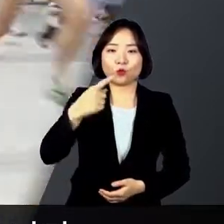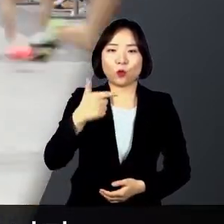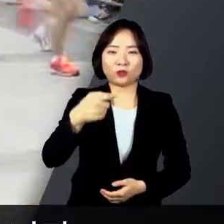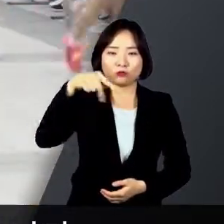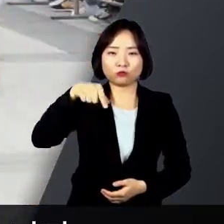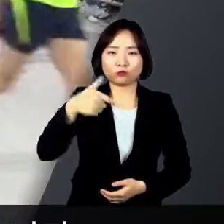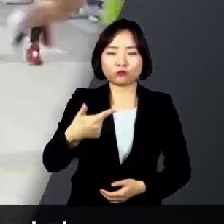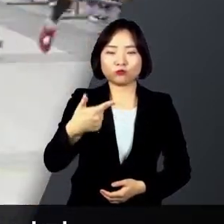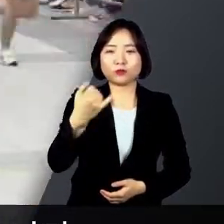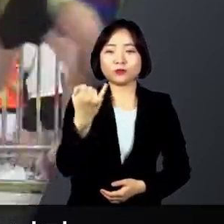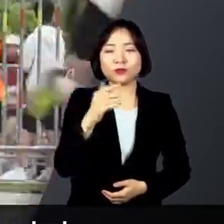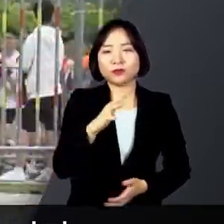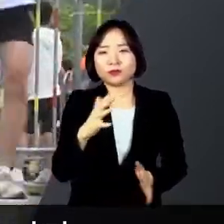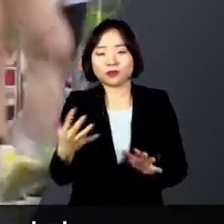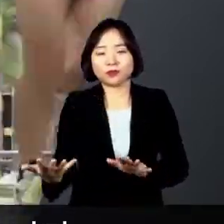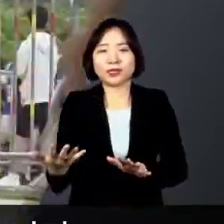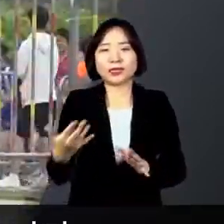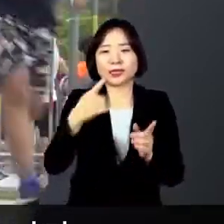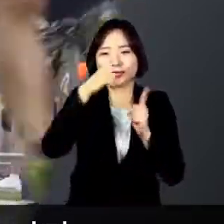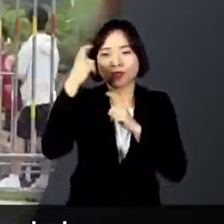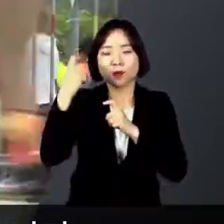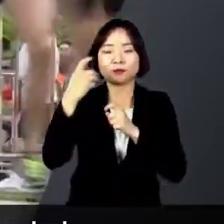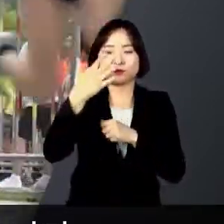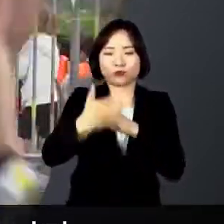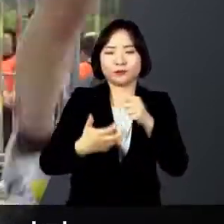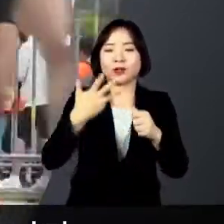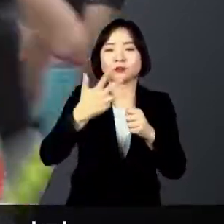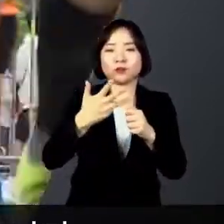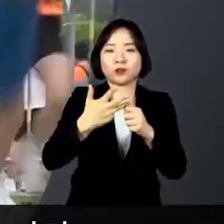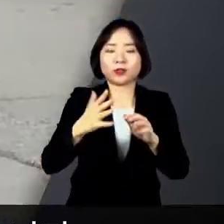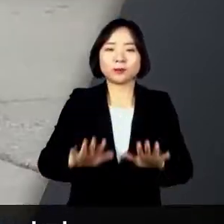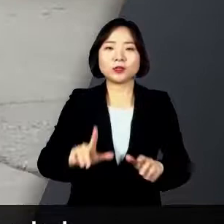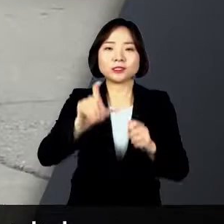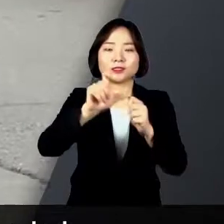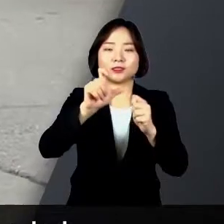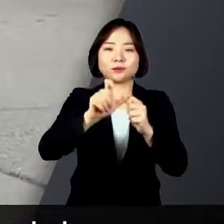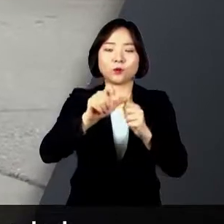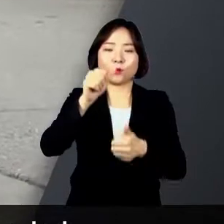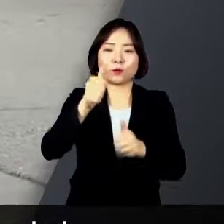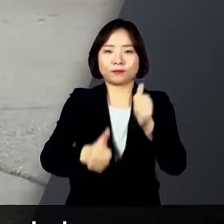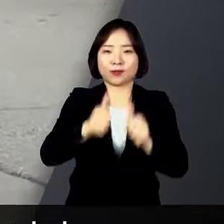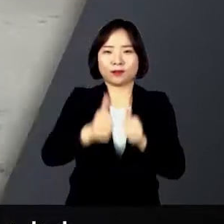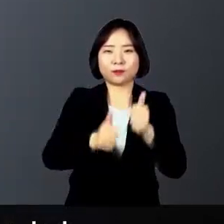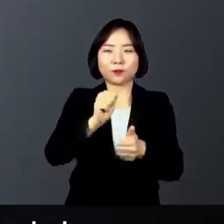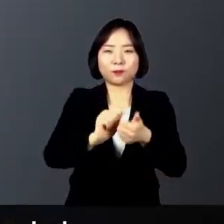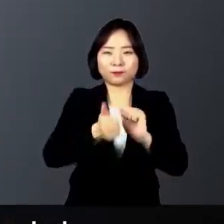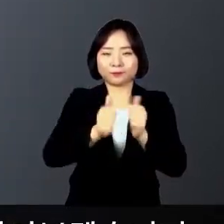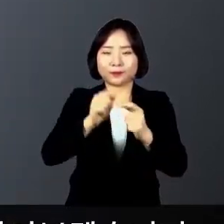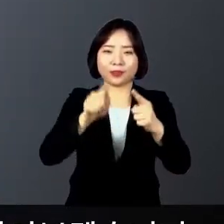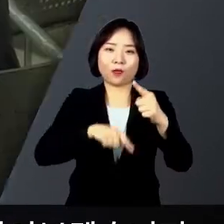유관순 열사 순국 98주년을 기념하는 제15회 유관순 평화 마라톤 대회가 진행됐습니다.